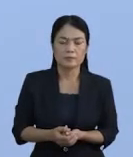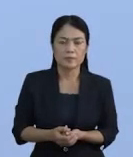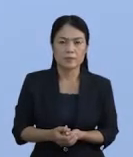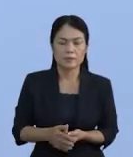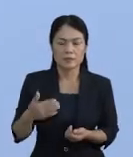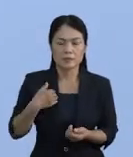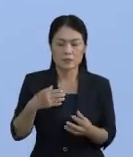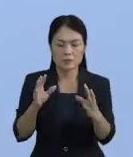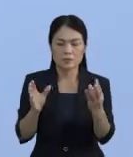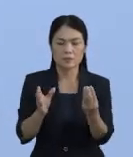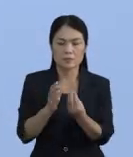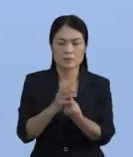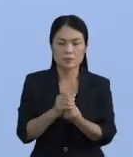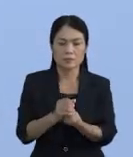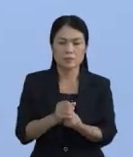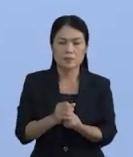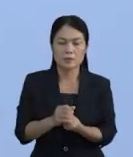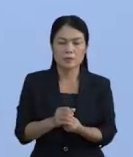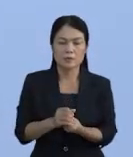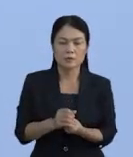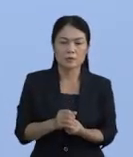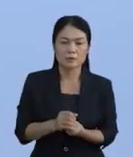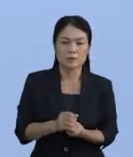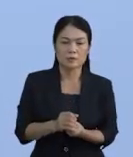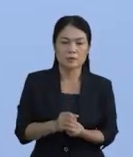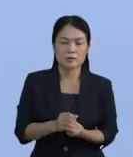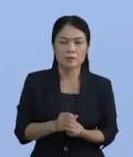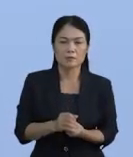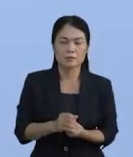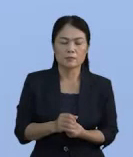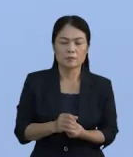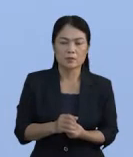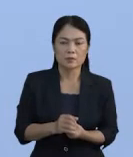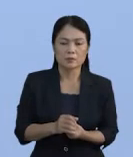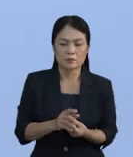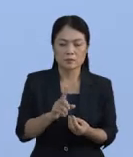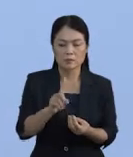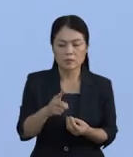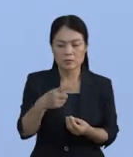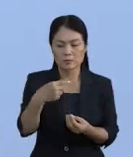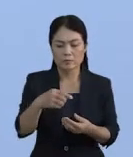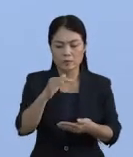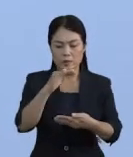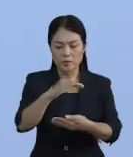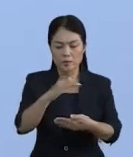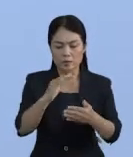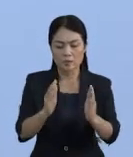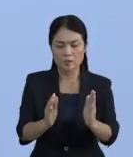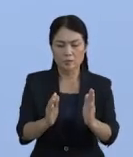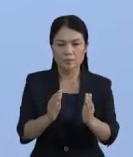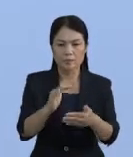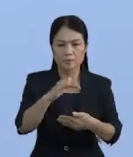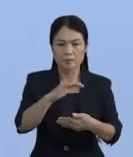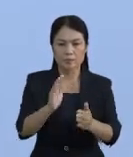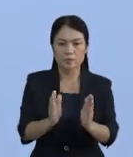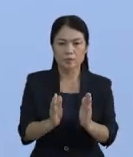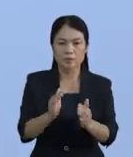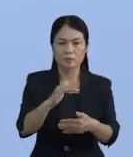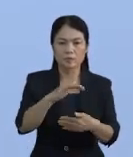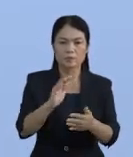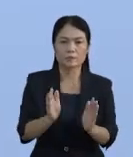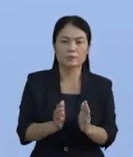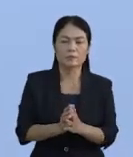cứ miên chấm luôn hàng này muối mùi bọn cụp nế và khăn này tiết